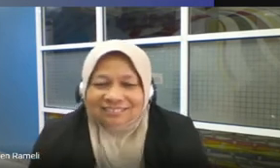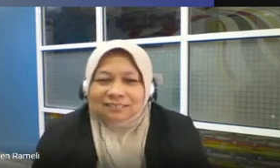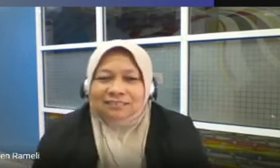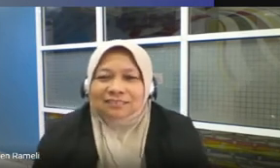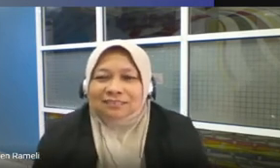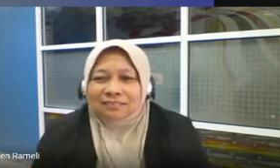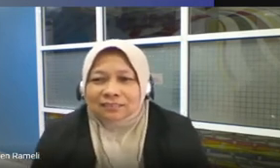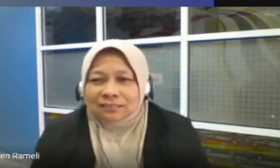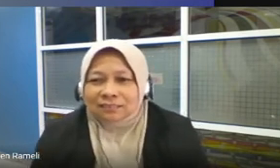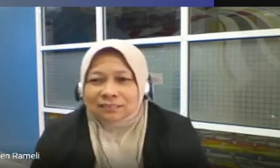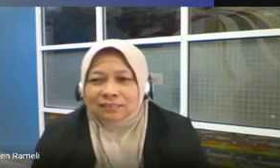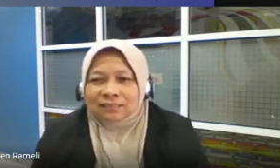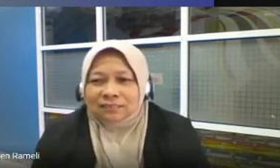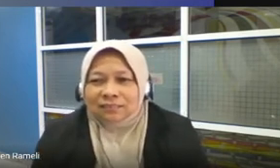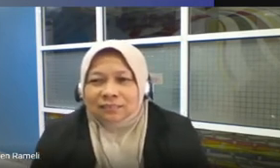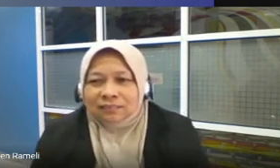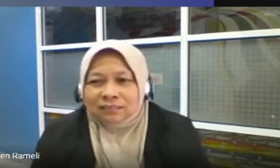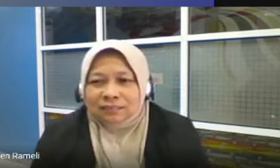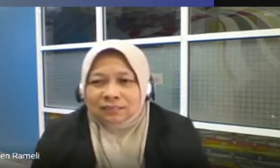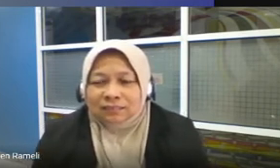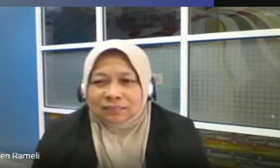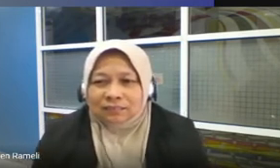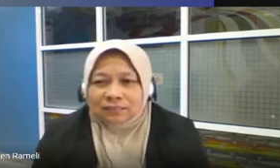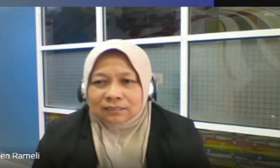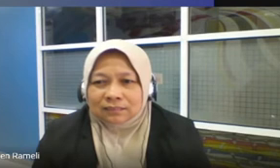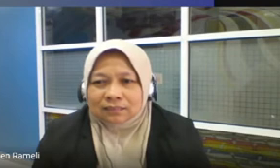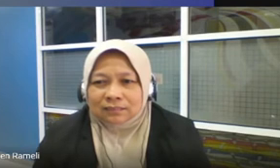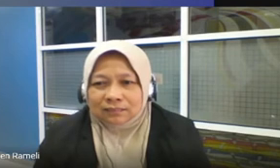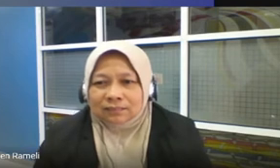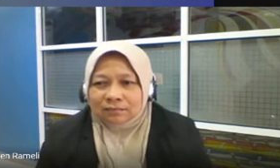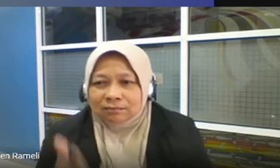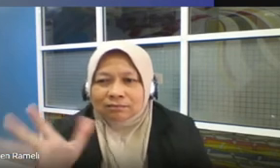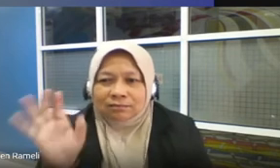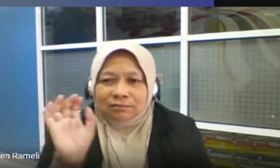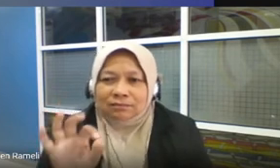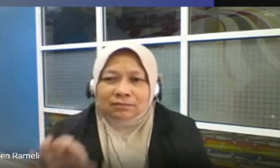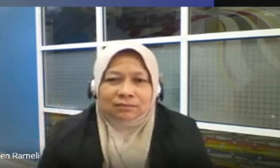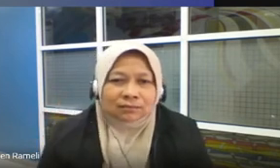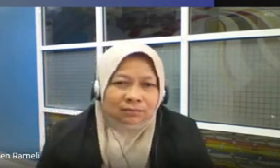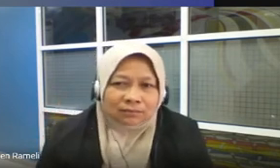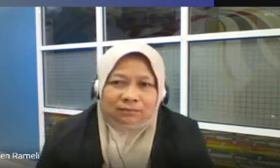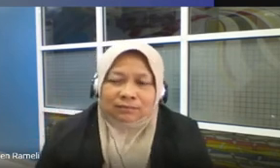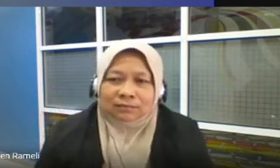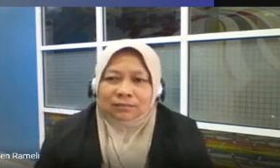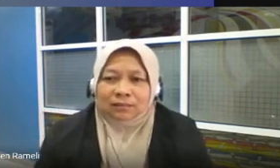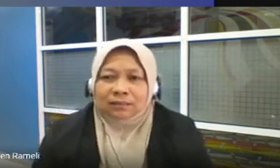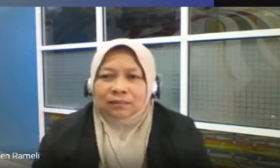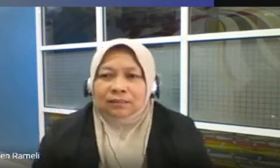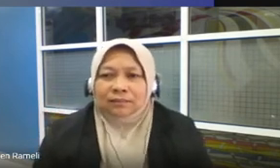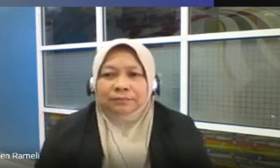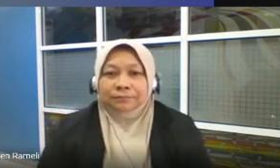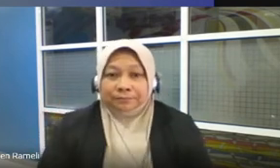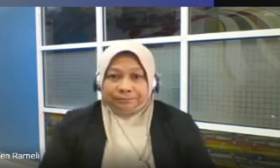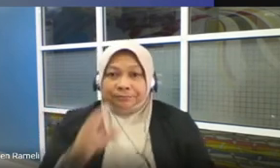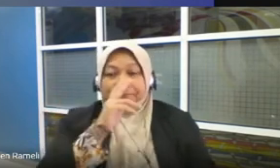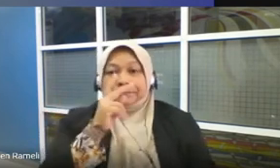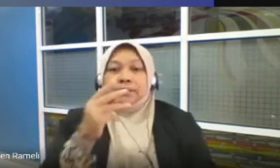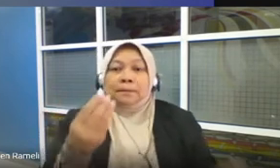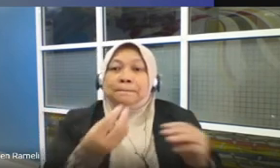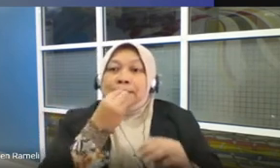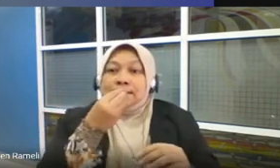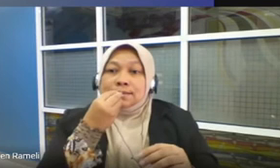Kaki tak nampak. Okey, saya turunkan sikit kamera. Okey, now nampak tak? Yes. Okey. Kadang-kadang kita duduk dekat meja